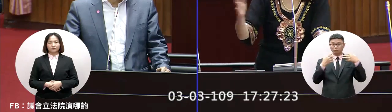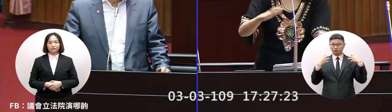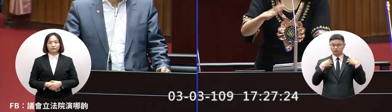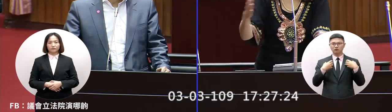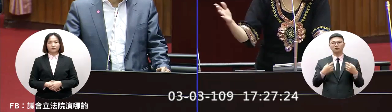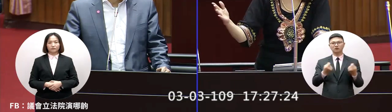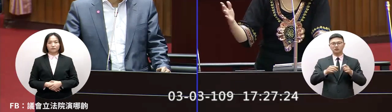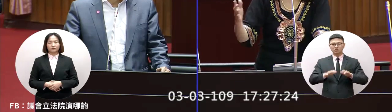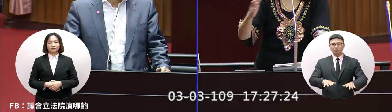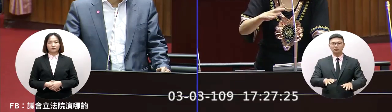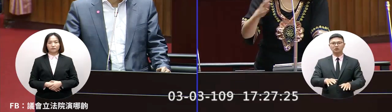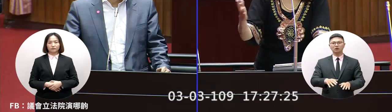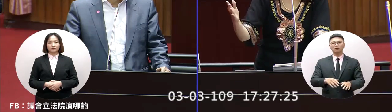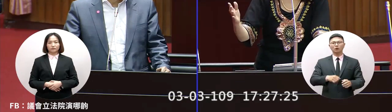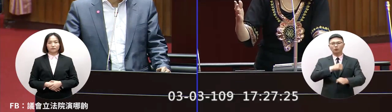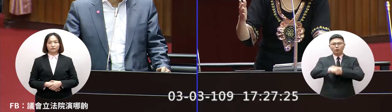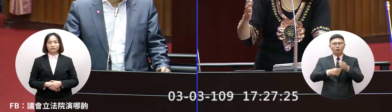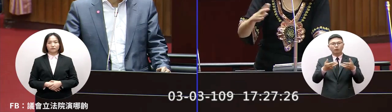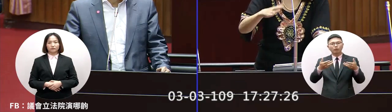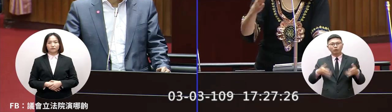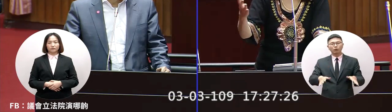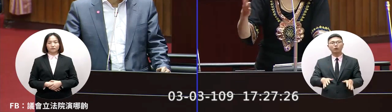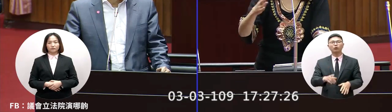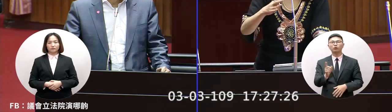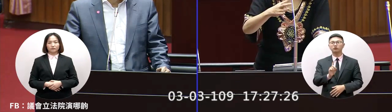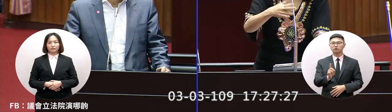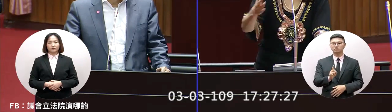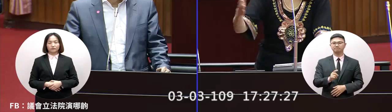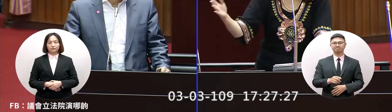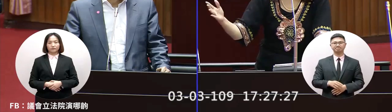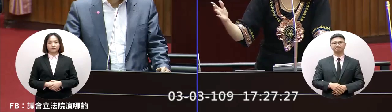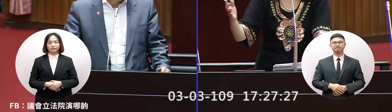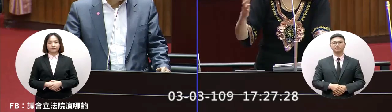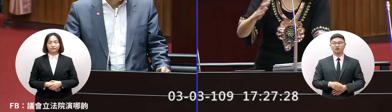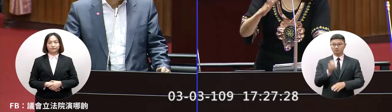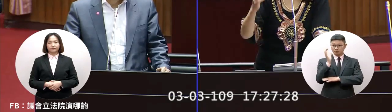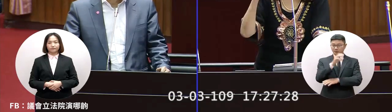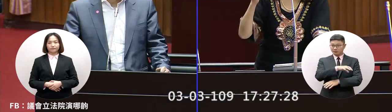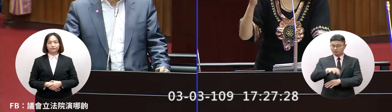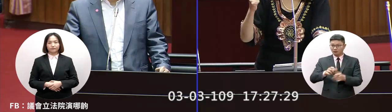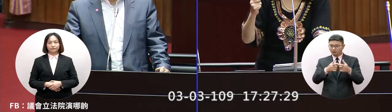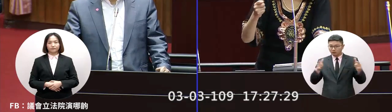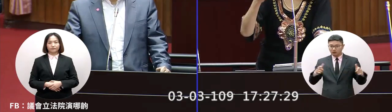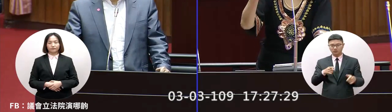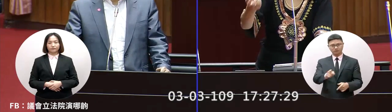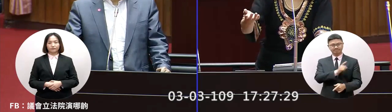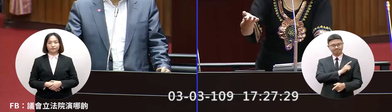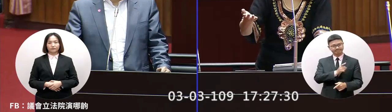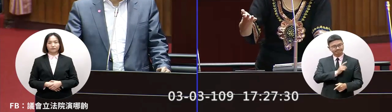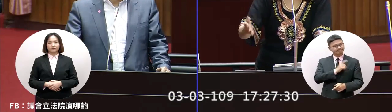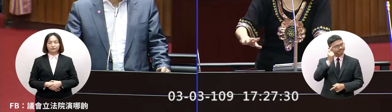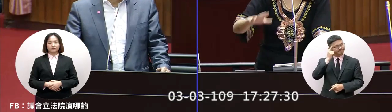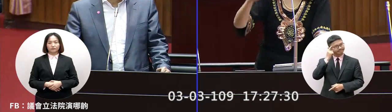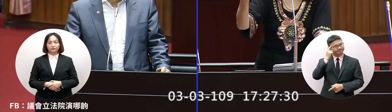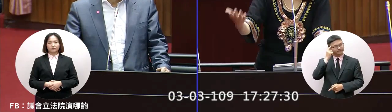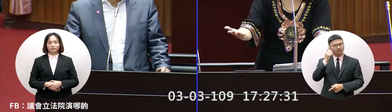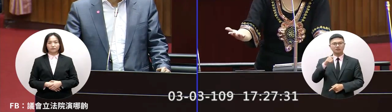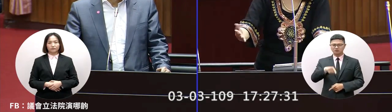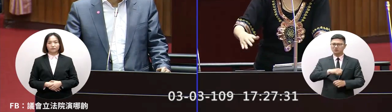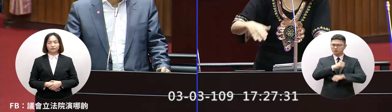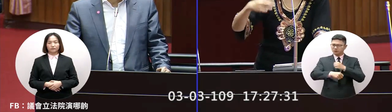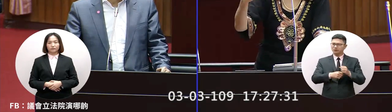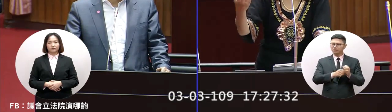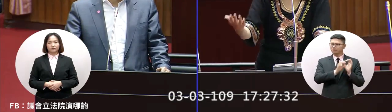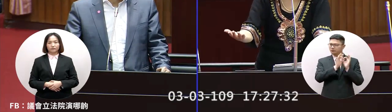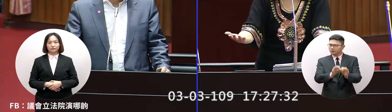续看到很多的活动，它其实或很多的这个机关单位都其实自主的自己决定说，我这个活动要不要